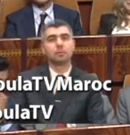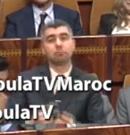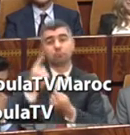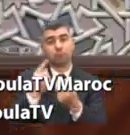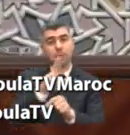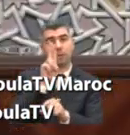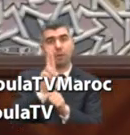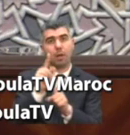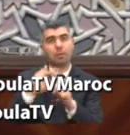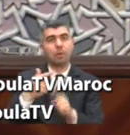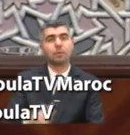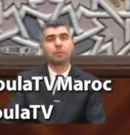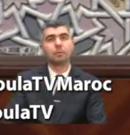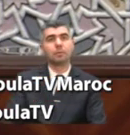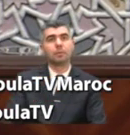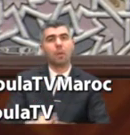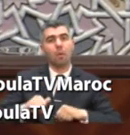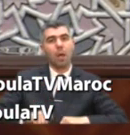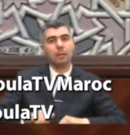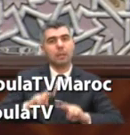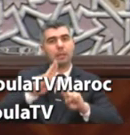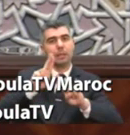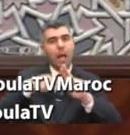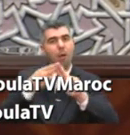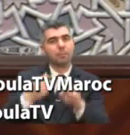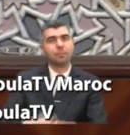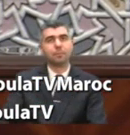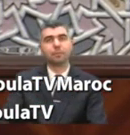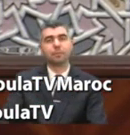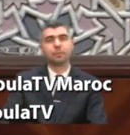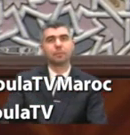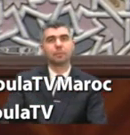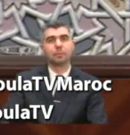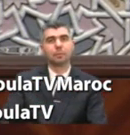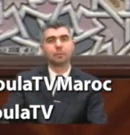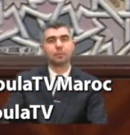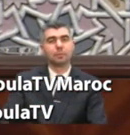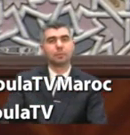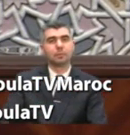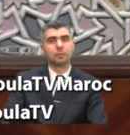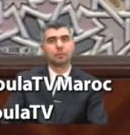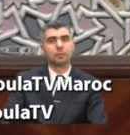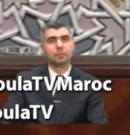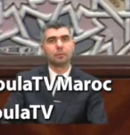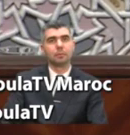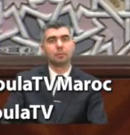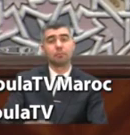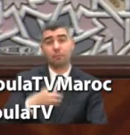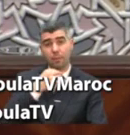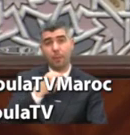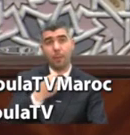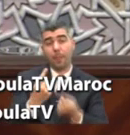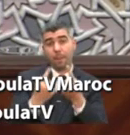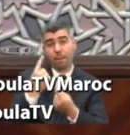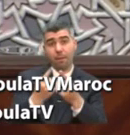اخر؟ كلمه لكم سيد الوزير للرد على التعقيب والتعقيبات الاضافيه. السيد النائب اللي جات على الخروج، انا